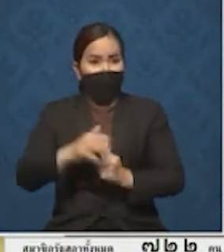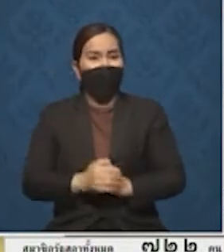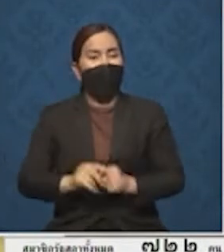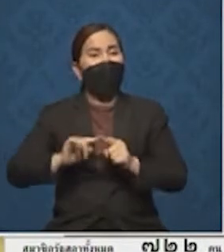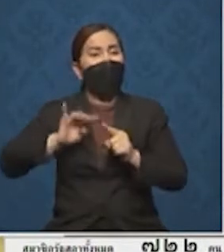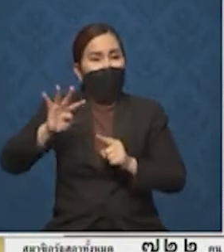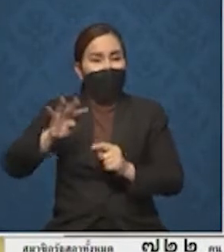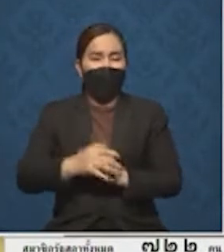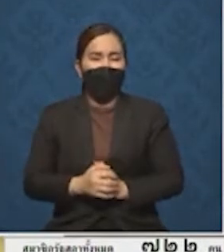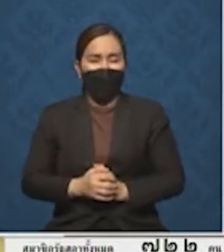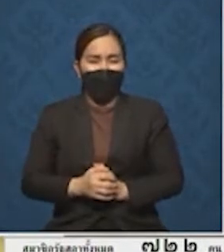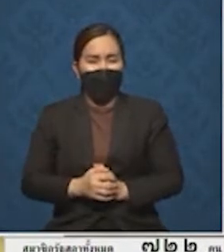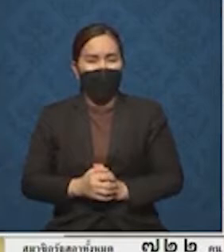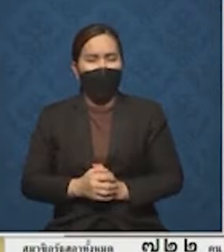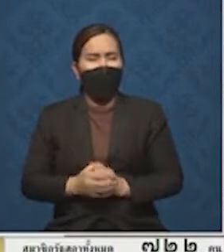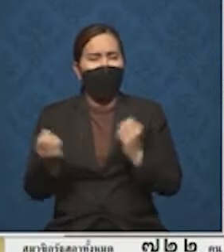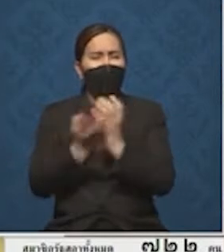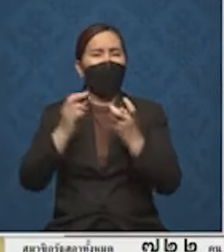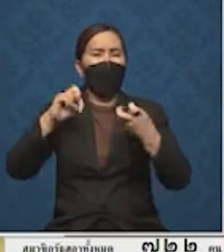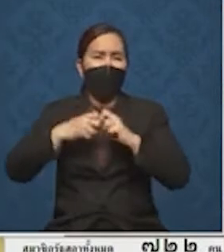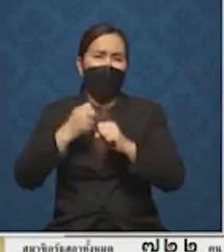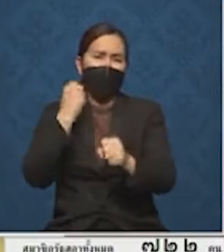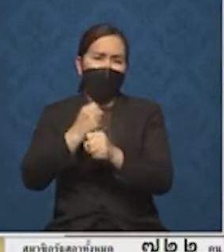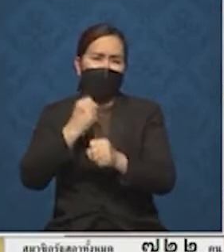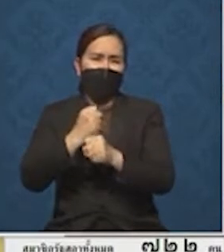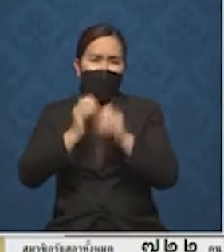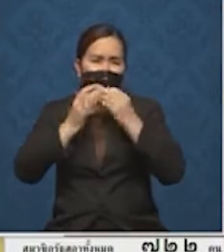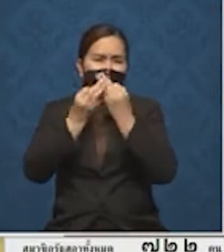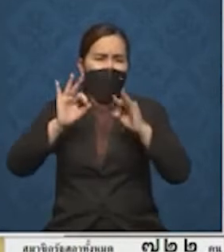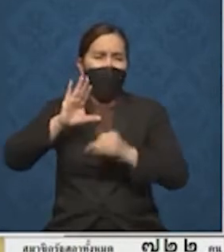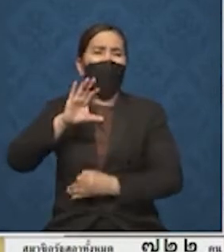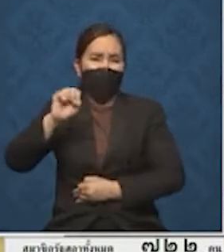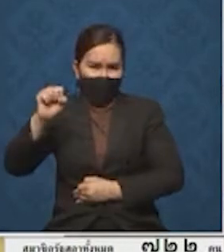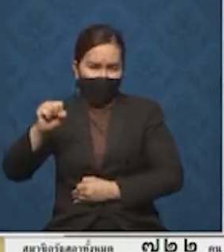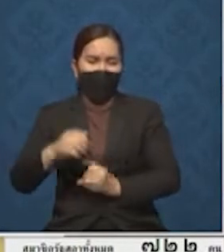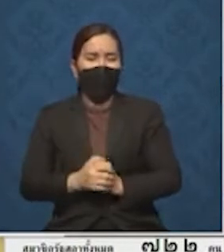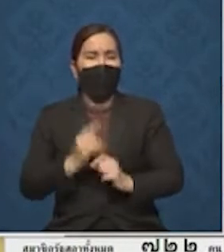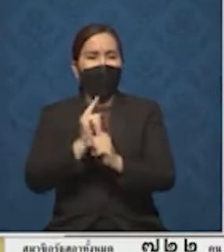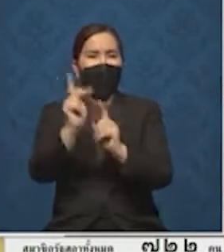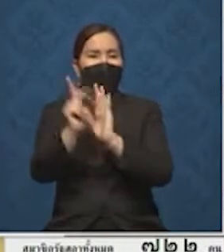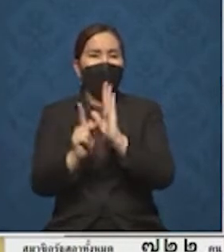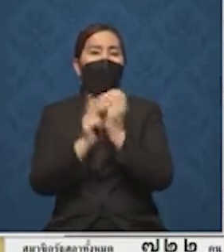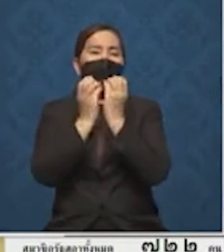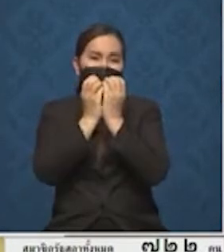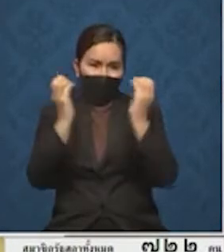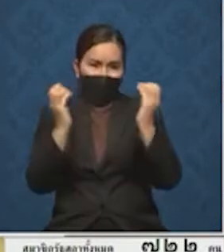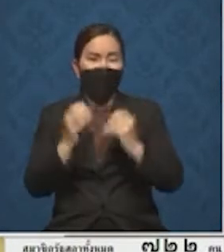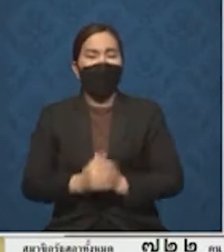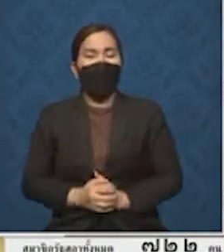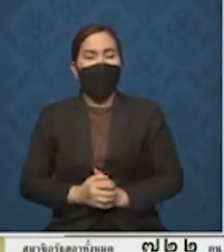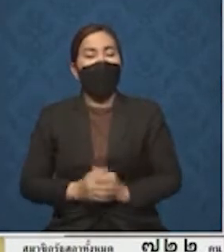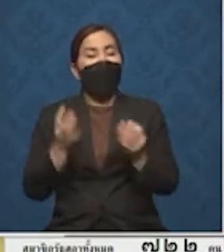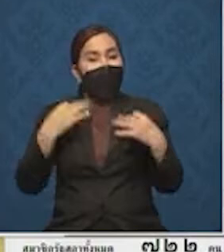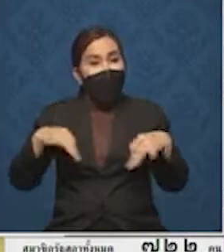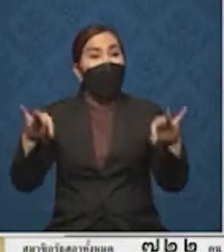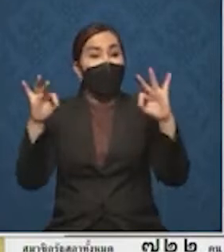็อุปศัครในการประตับัติหน้าที่โดยอสระของสมาชิสภาพูแทนละสะดอน ตามรฐมนูนและที่สำคัญ